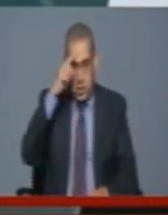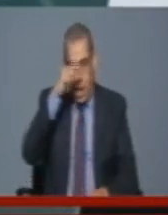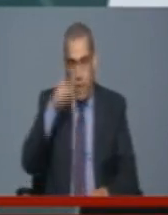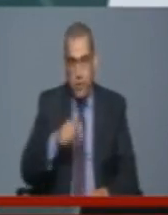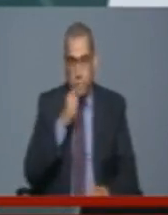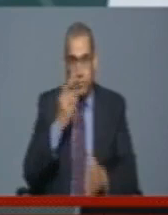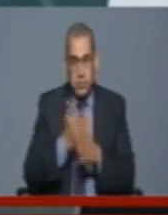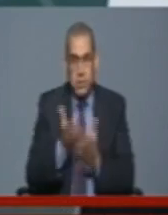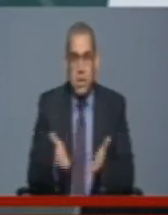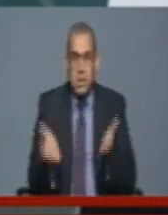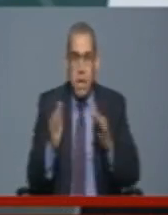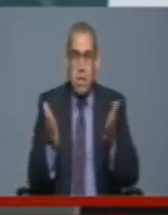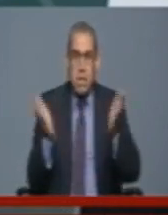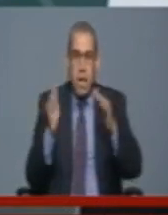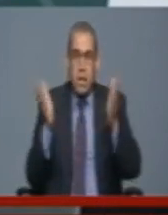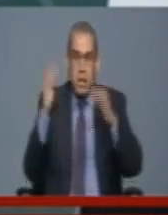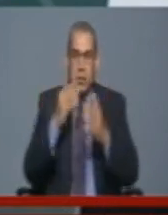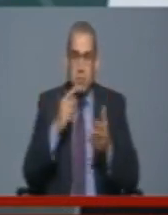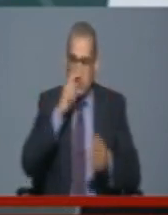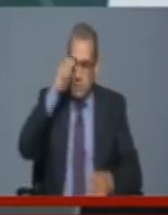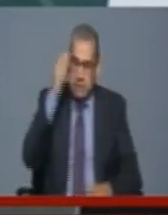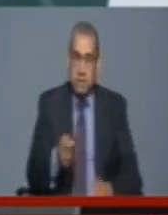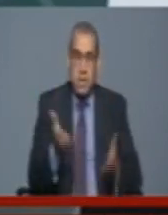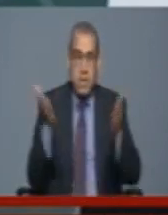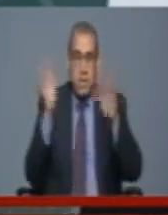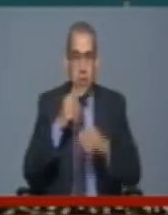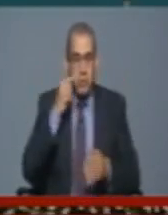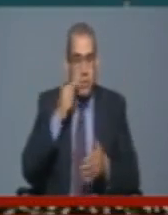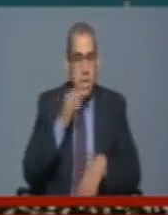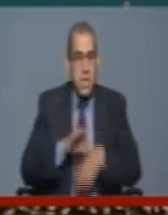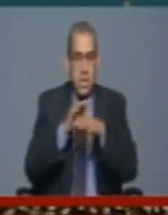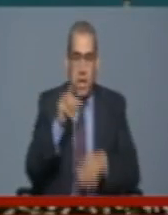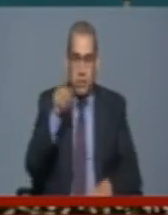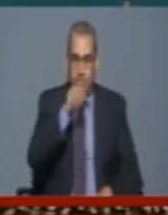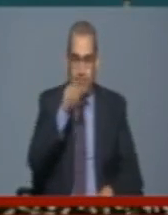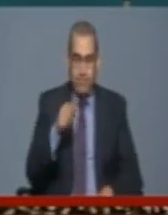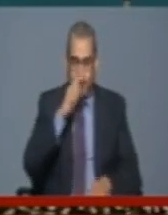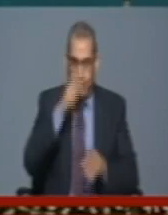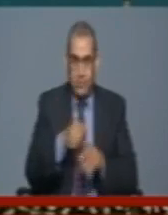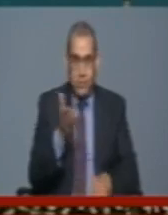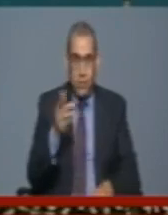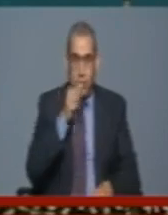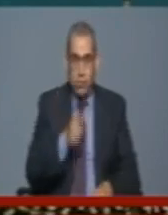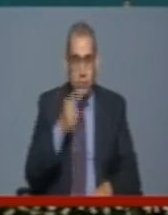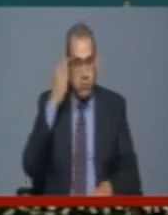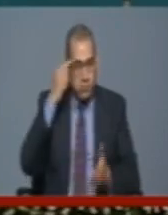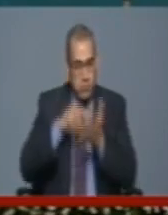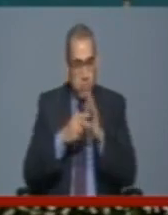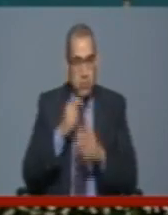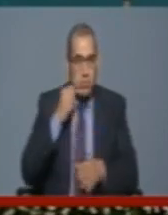تصعيد غير محسوب وغير إنساني. اتخذ منهج العقاب